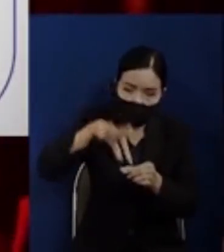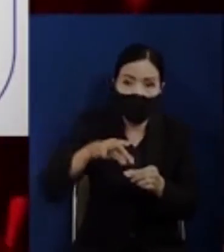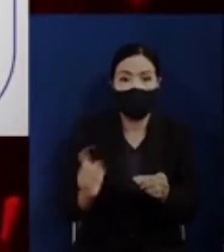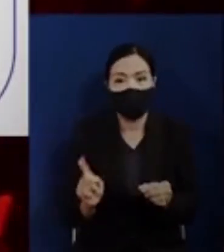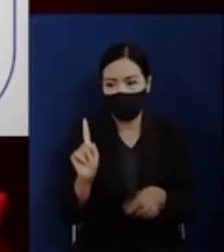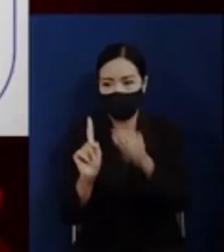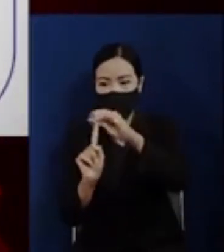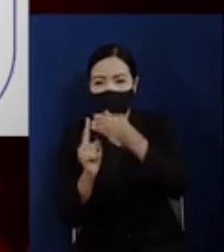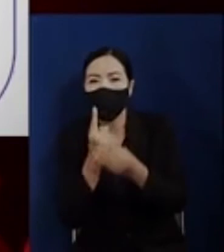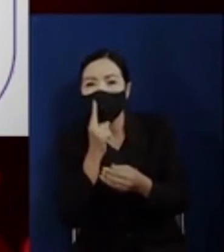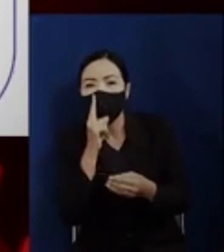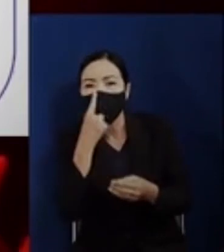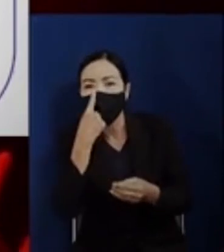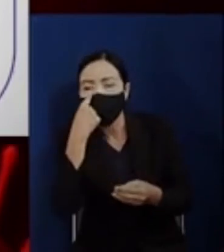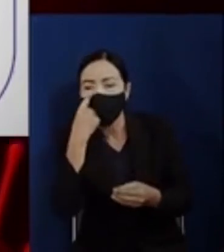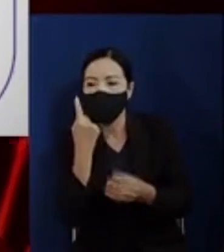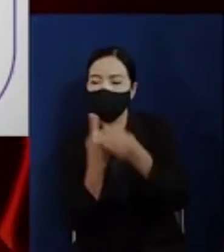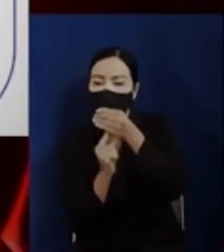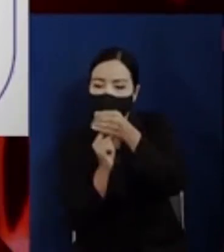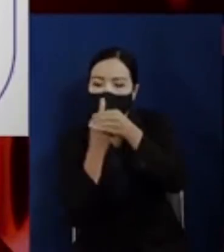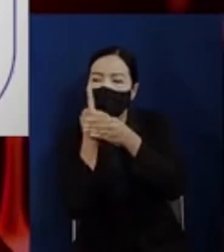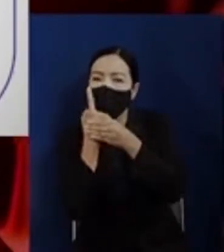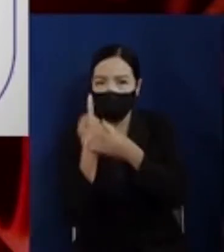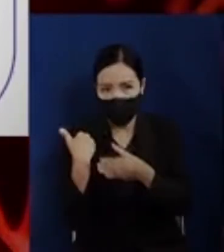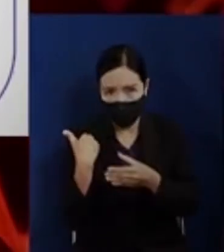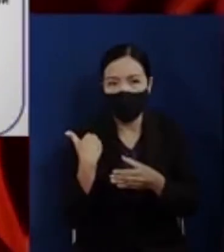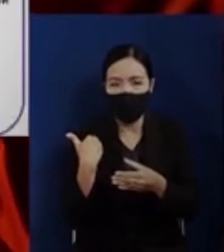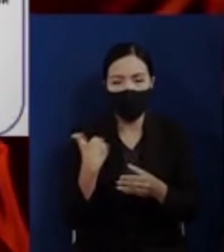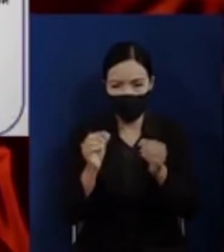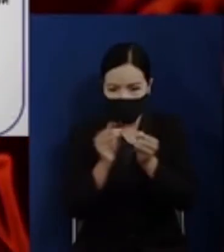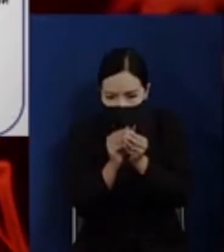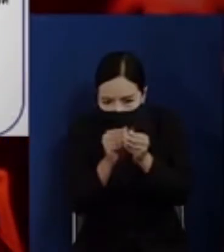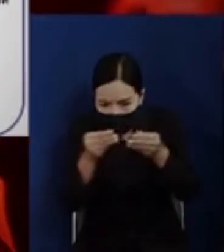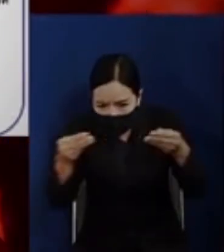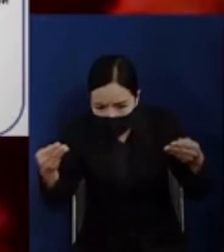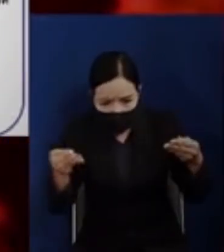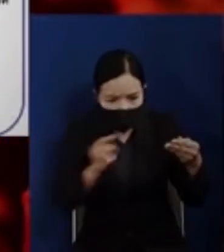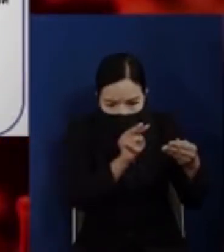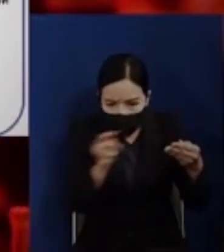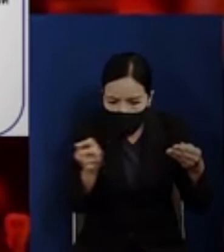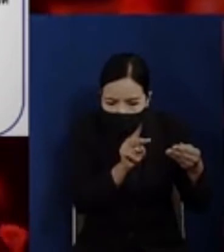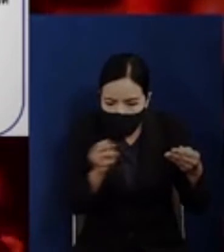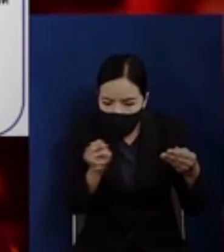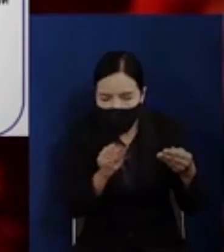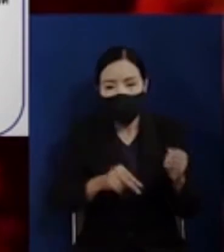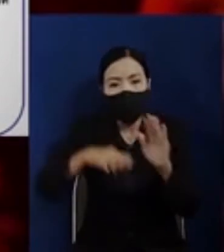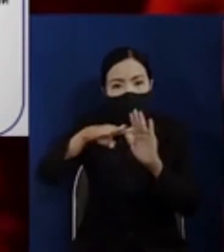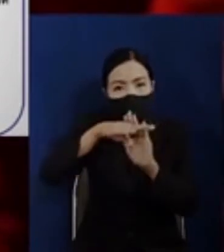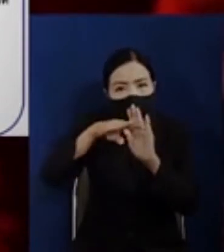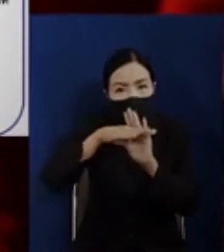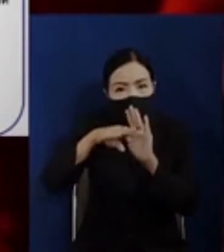างกระทรวงสาธารณสุขจึงแนะนำผู้ที่ตรวจแล้วไม่พบเชื้อแต่ยังมีอาการหรือคิดว่าอยู่ในกลุ่มเสี่ยงสูงให้ไปตรว